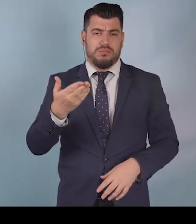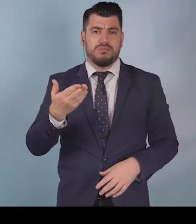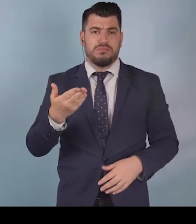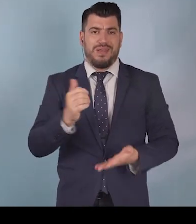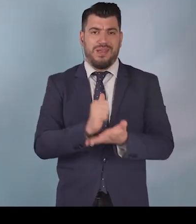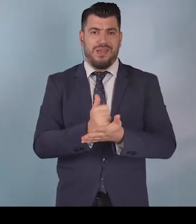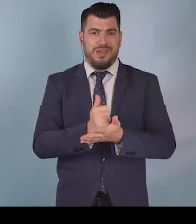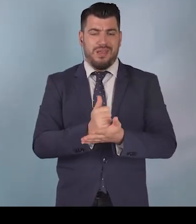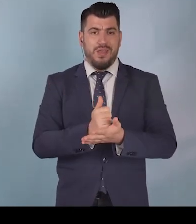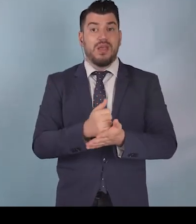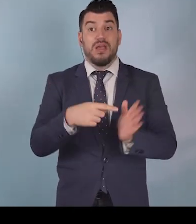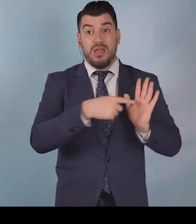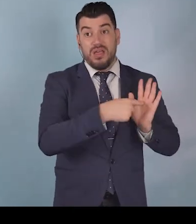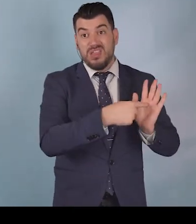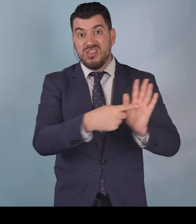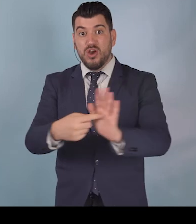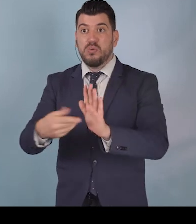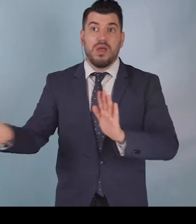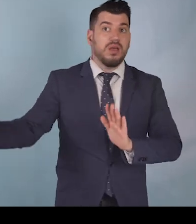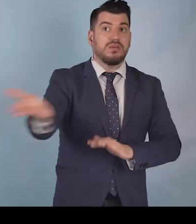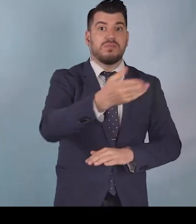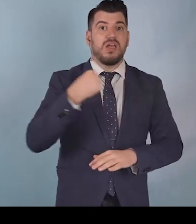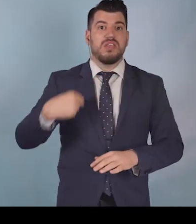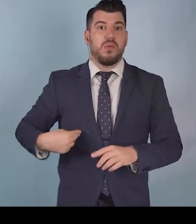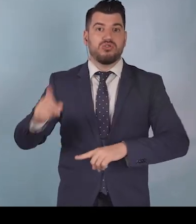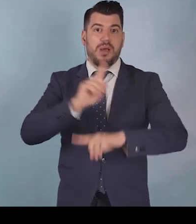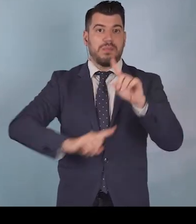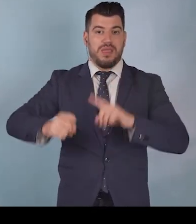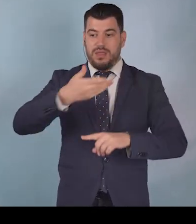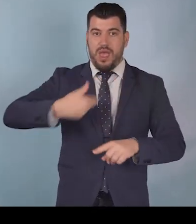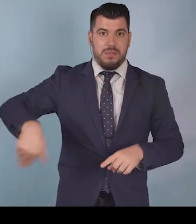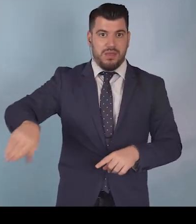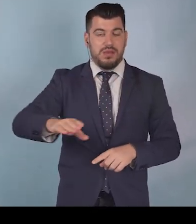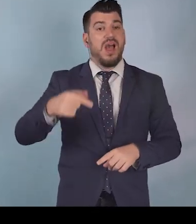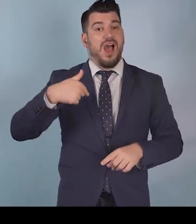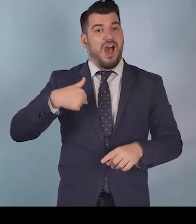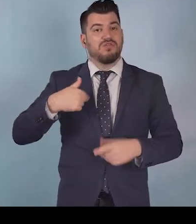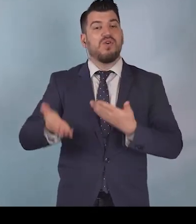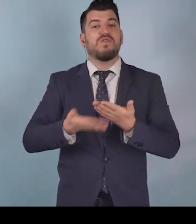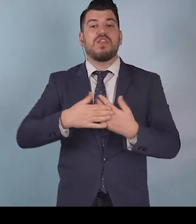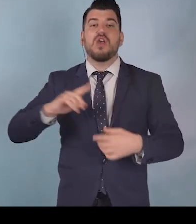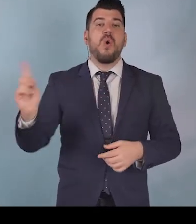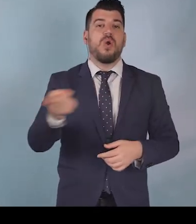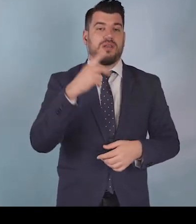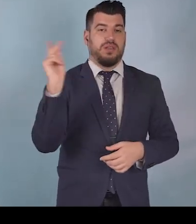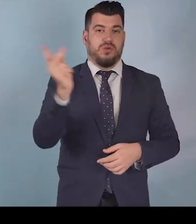όσοι από εμάς, όσα είμαστε ορατοί στη δημόσια σφαίρα, λειτουργούμε σαν δράση πεδίου για όλη την